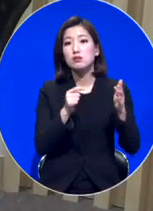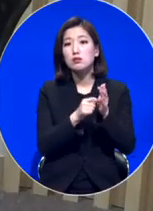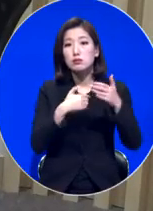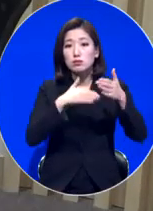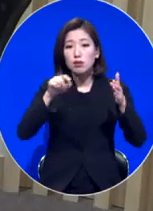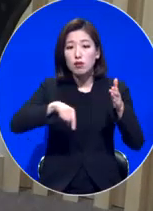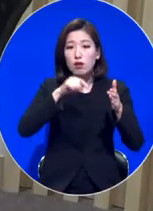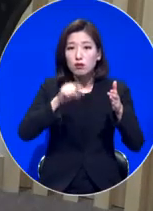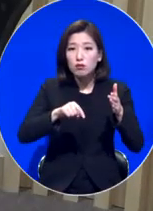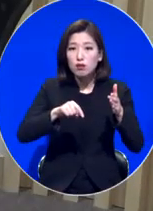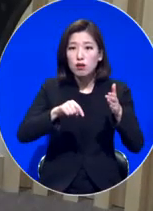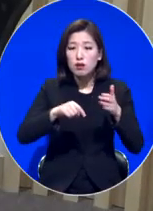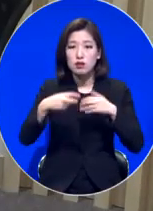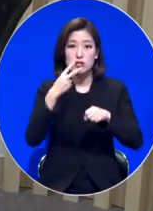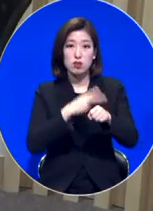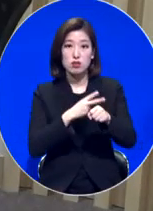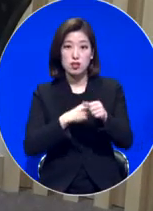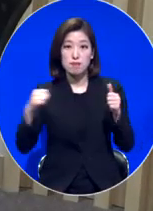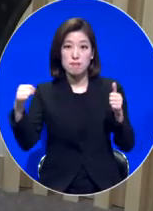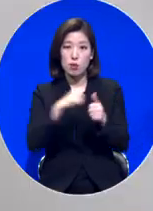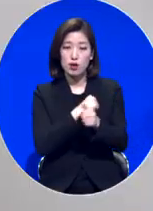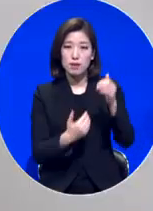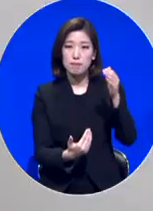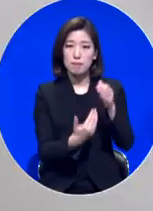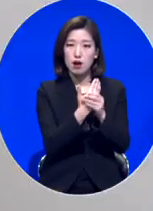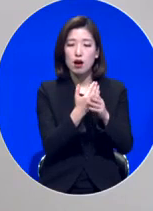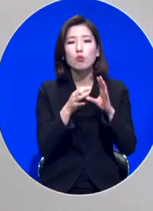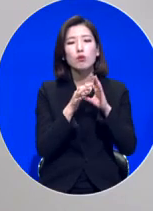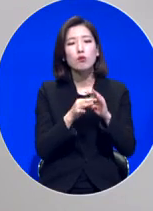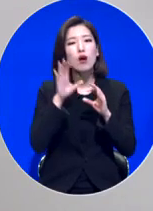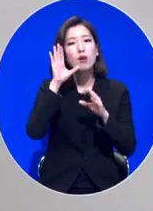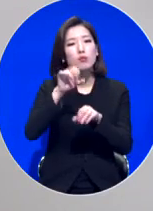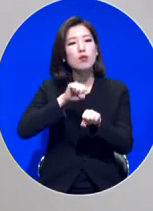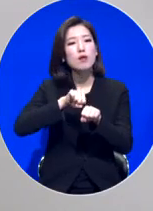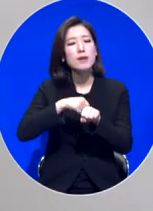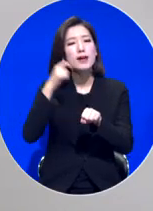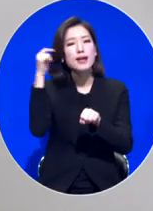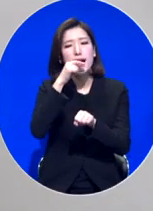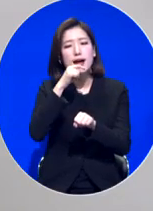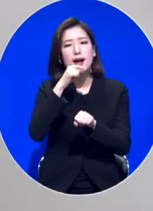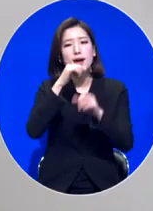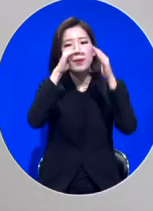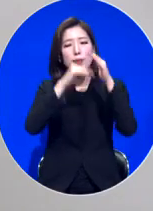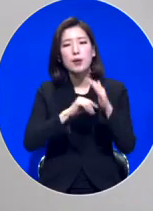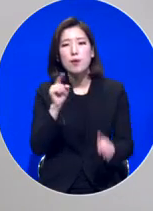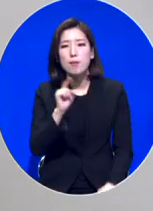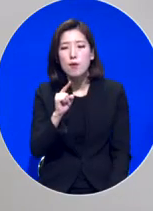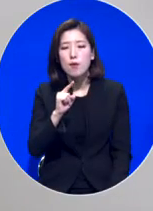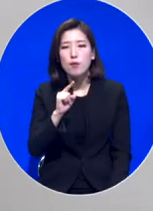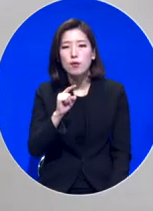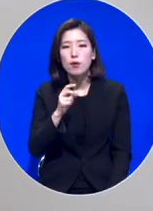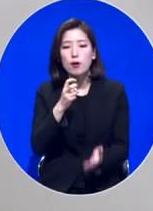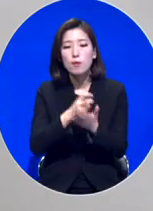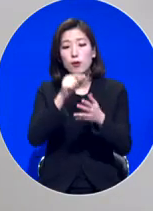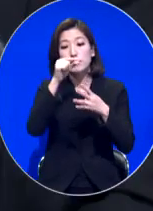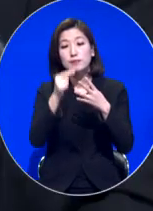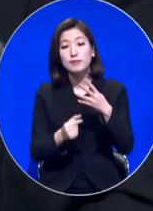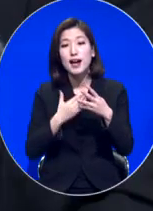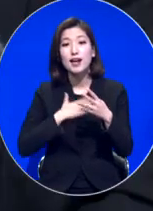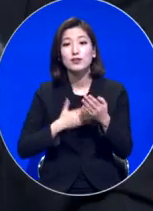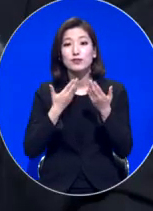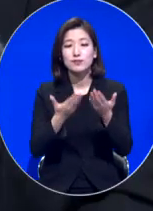내에서 의료진들을 폭행하는 문제와 관련해 어떤 처벌이 강화됐고 또 지켜야 할 수칙이 무엇인지